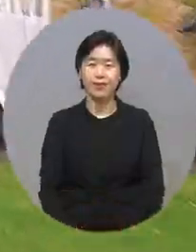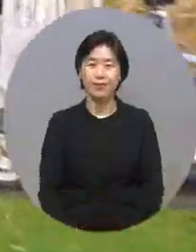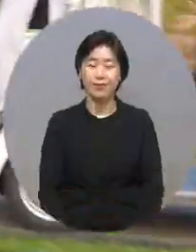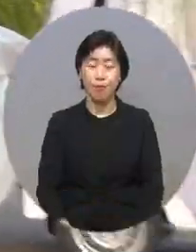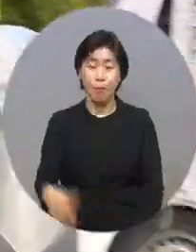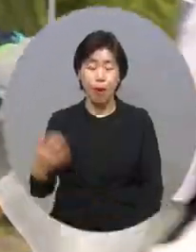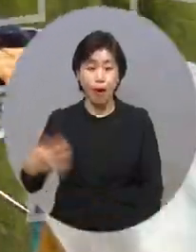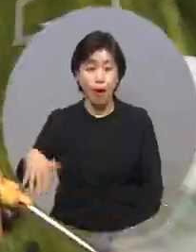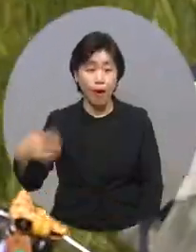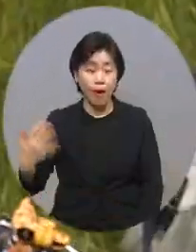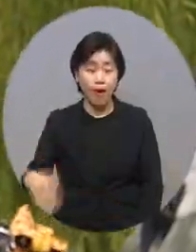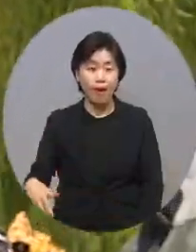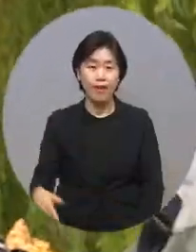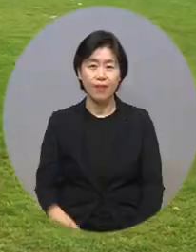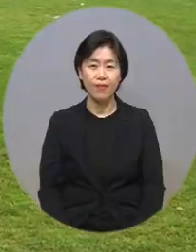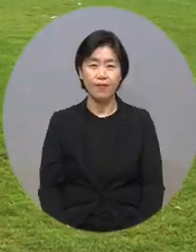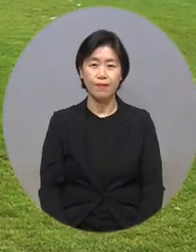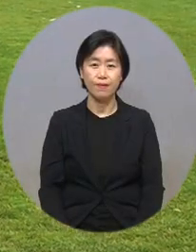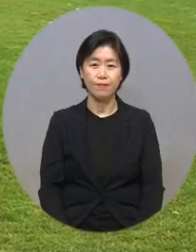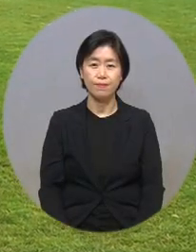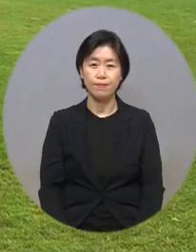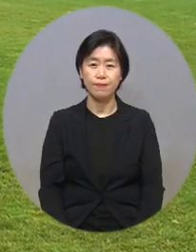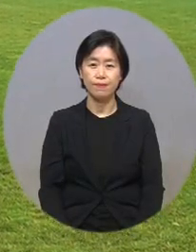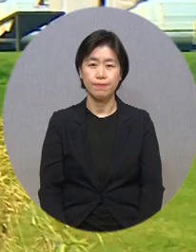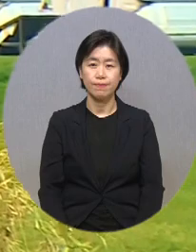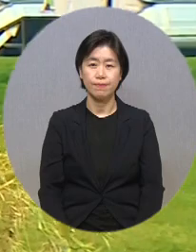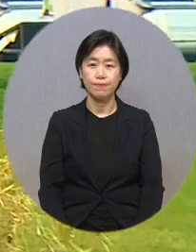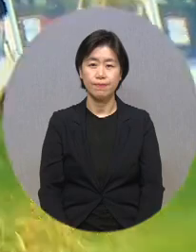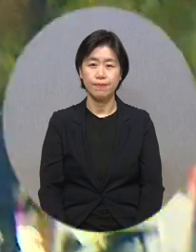와! 밀렸어.